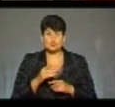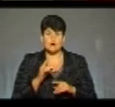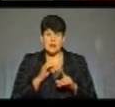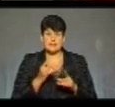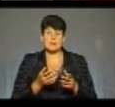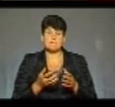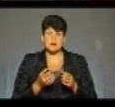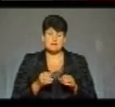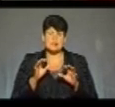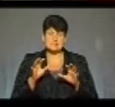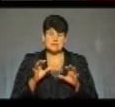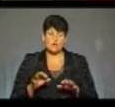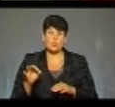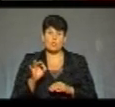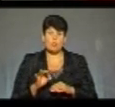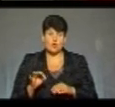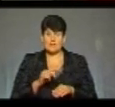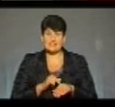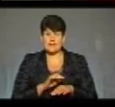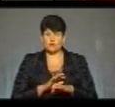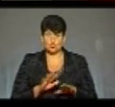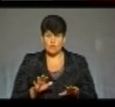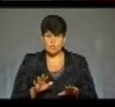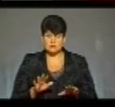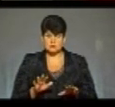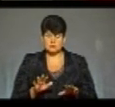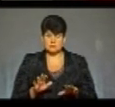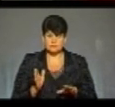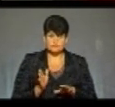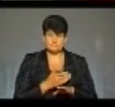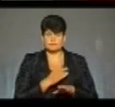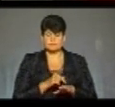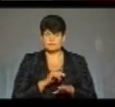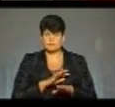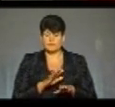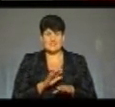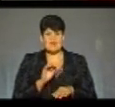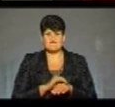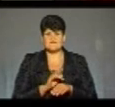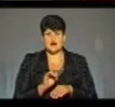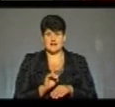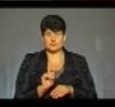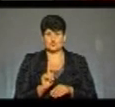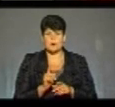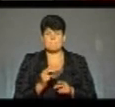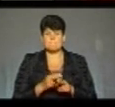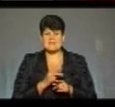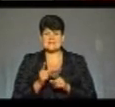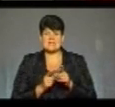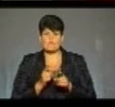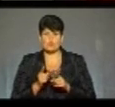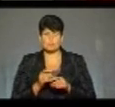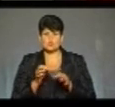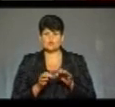прийме закон про недоторканність, позбавлення недоторканності, не факт, що без реформи судової